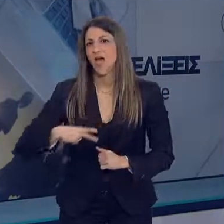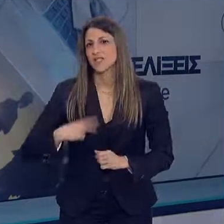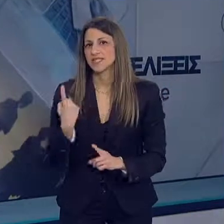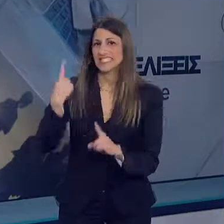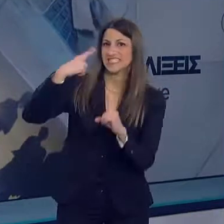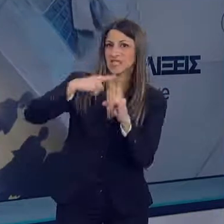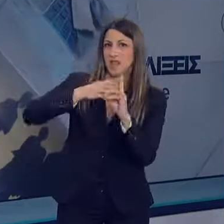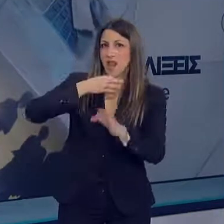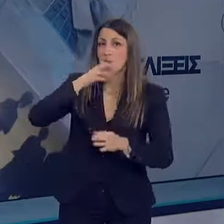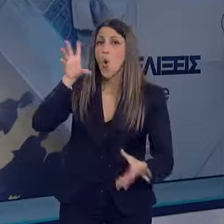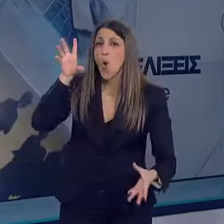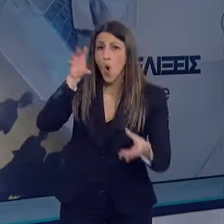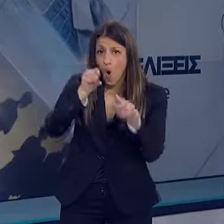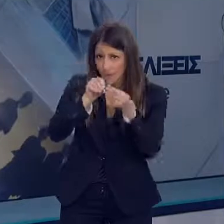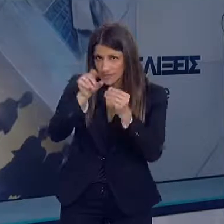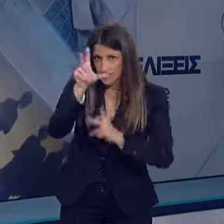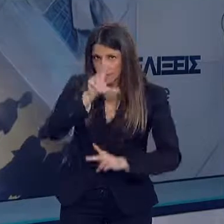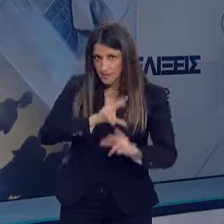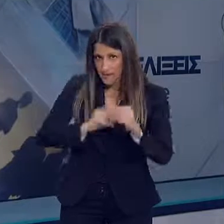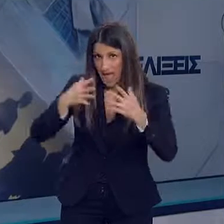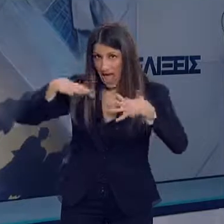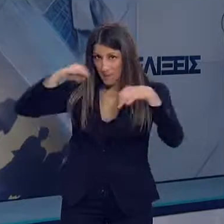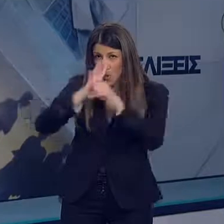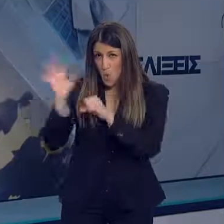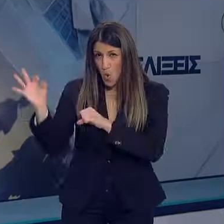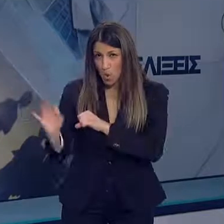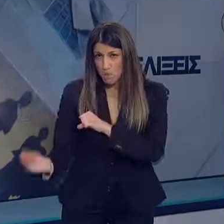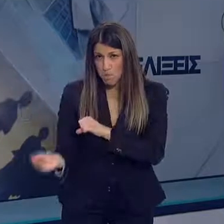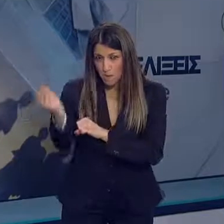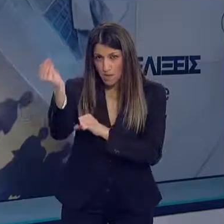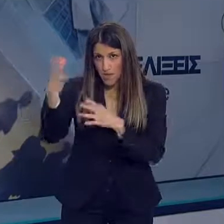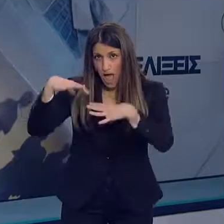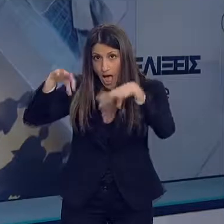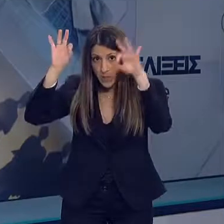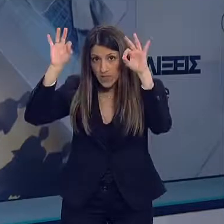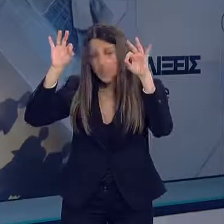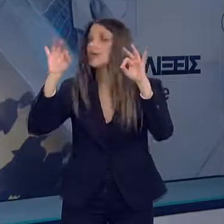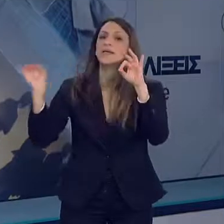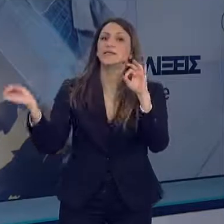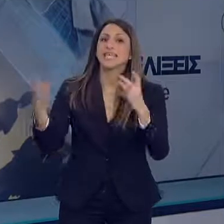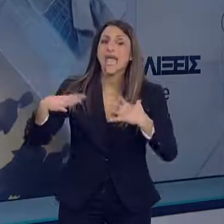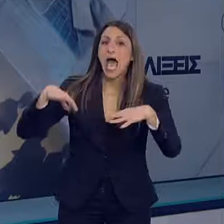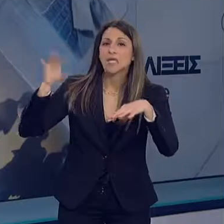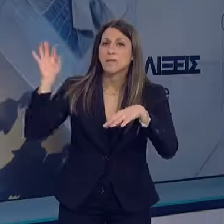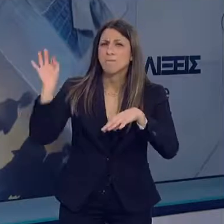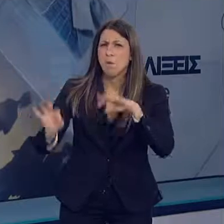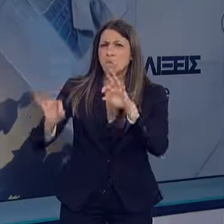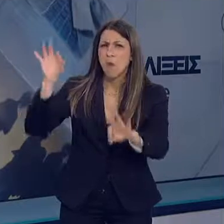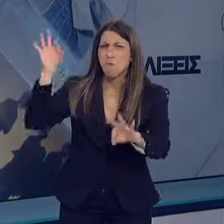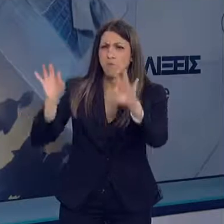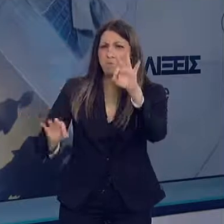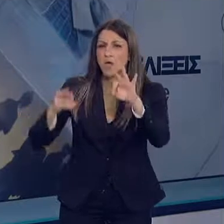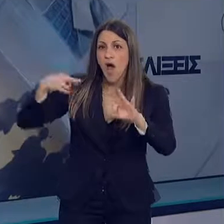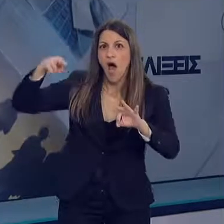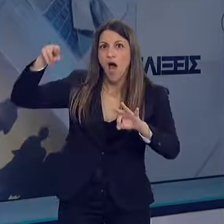είναι τα συνολικά, έτσι, από την αρχή της επιδημίας. Έτσι. Όταν είχαμε τη μεγάλη μετάδοση στην κοινότητα και αρχίσαμε να βλέπουμε την